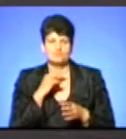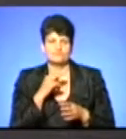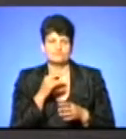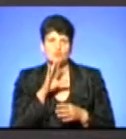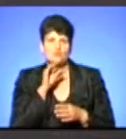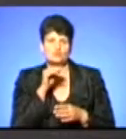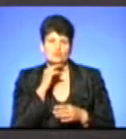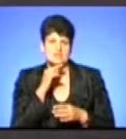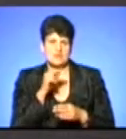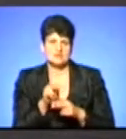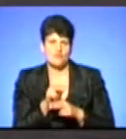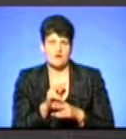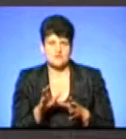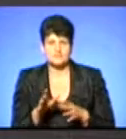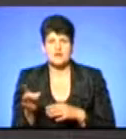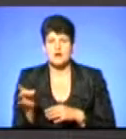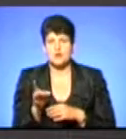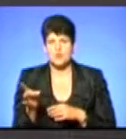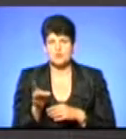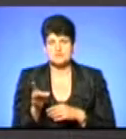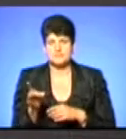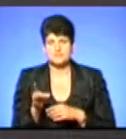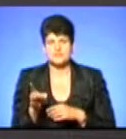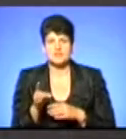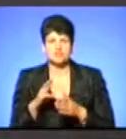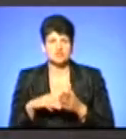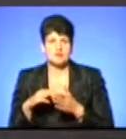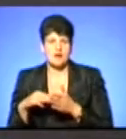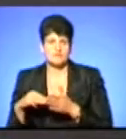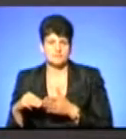такої санкції. Але вже розмір штрафних